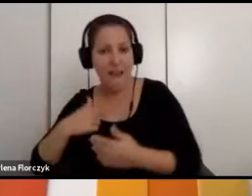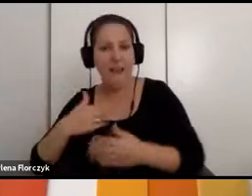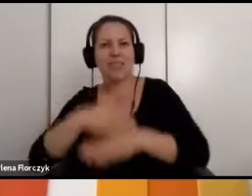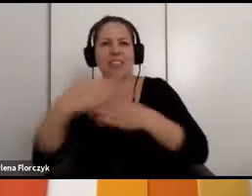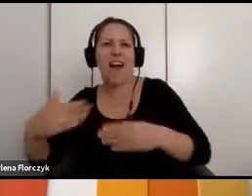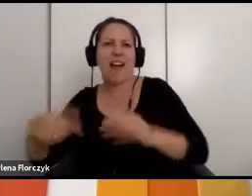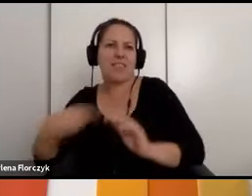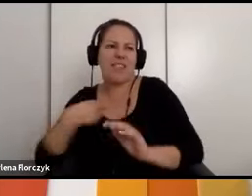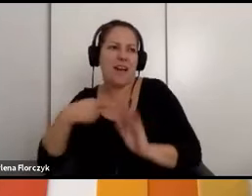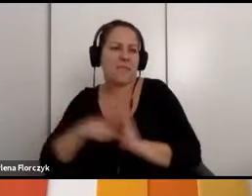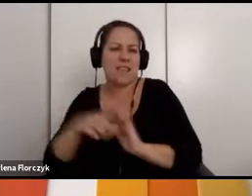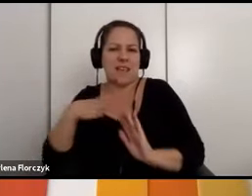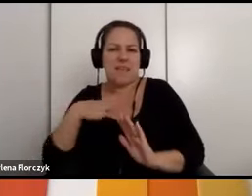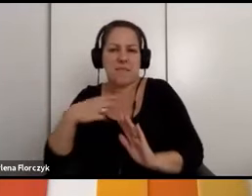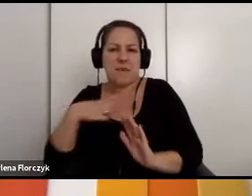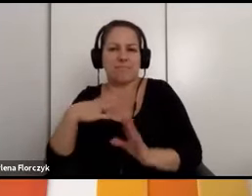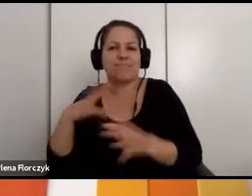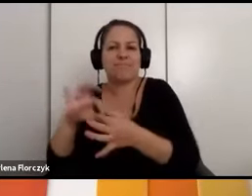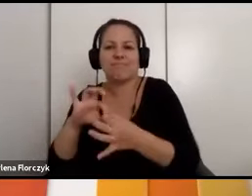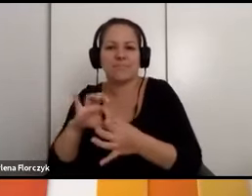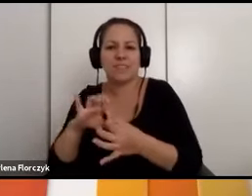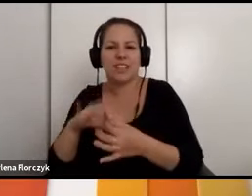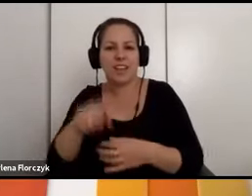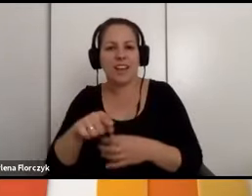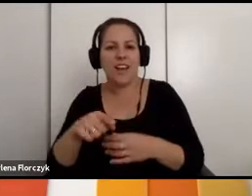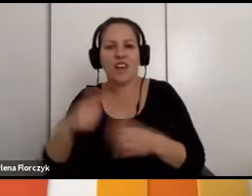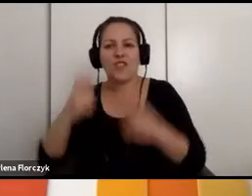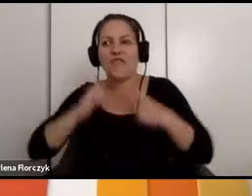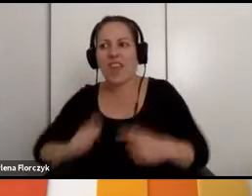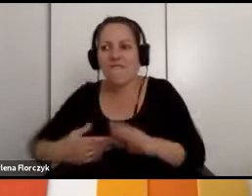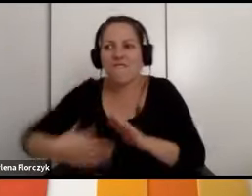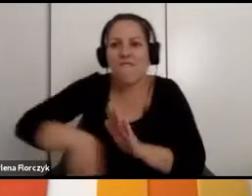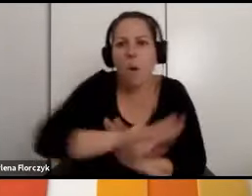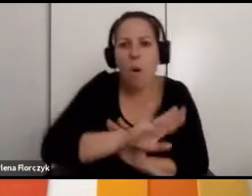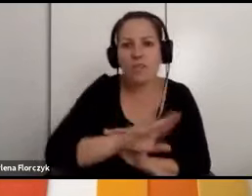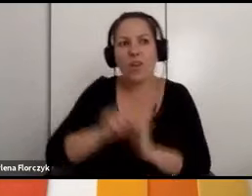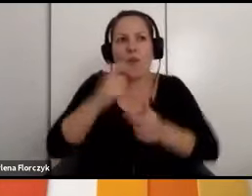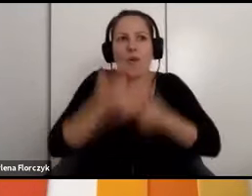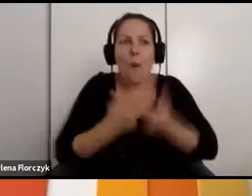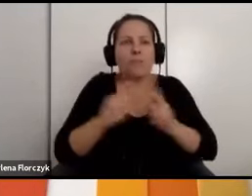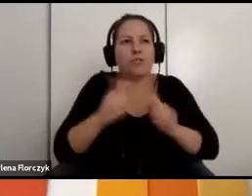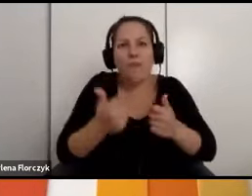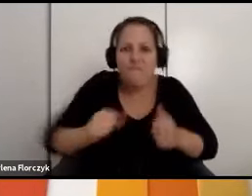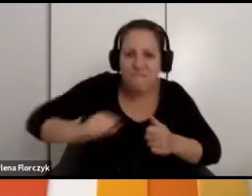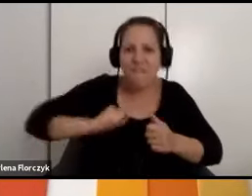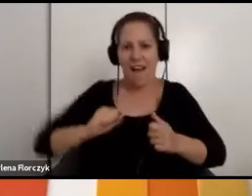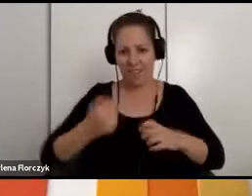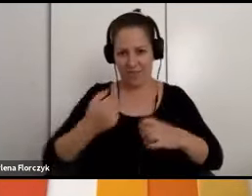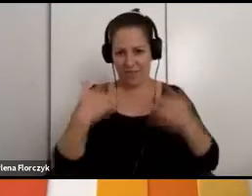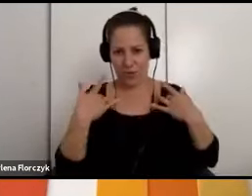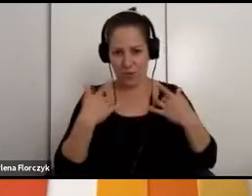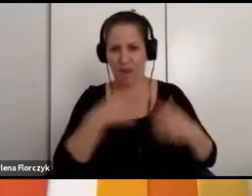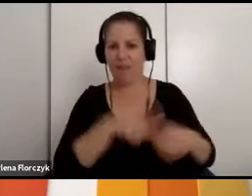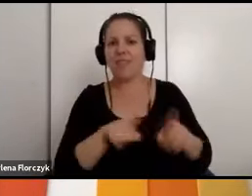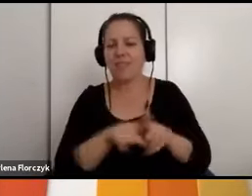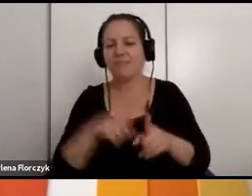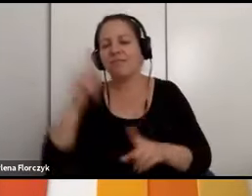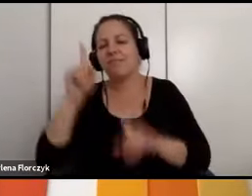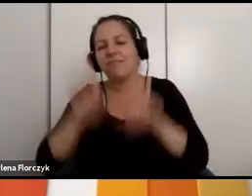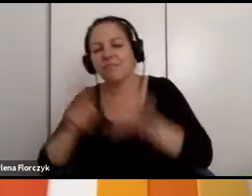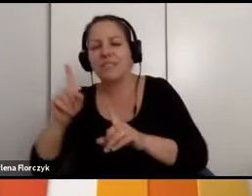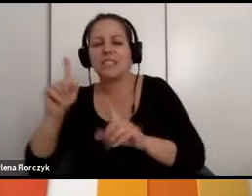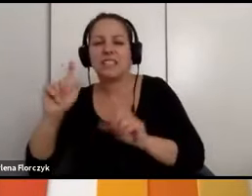też związany z tym, że się z tej wsi wychodzi i robi coś fajnego w życiu. W podstawówce oczywiście też zdarzały mi się jakieś